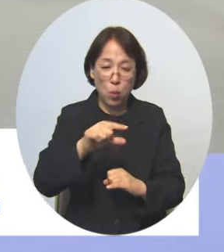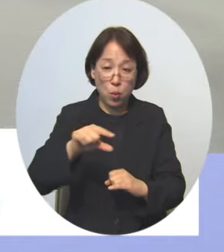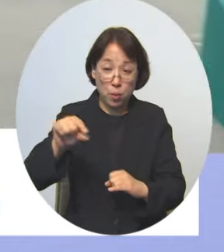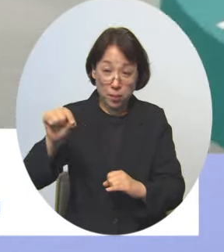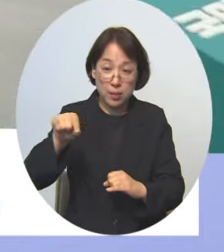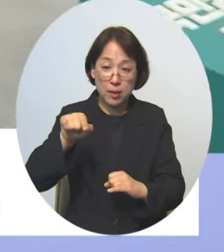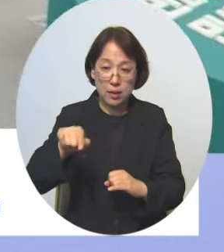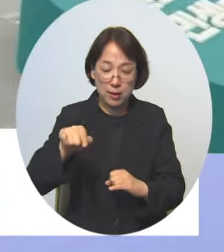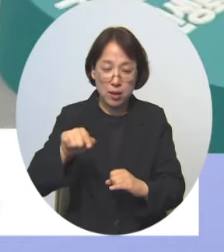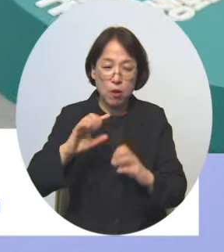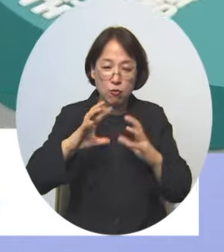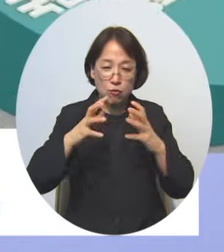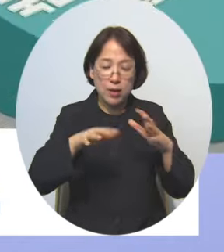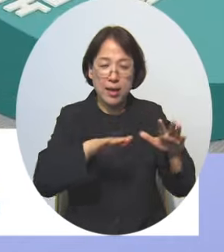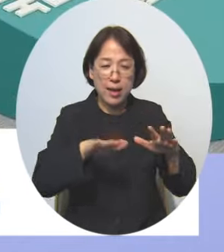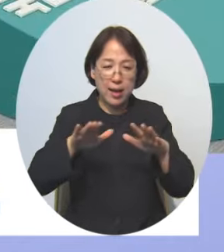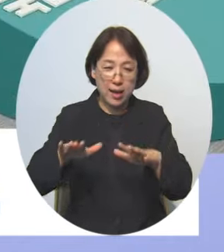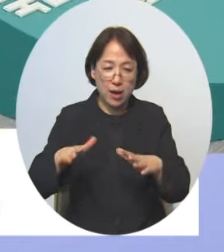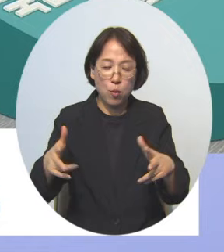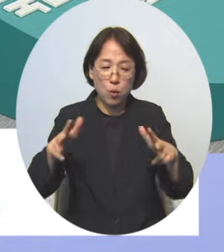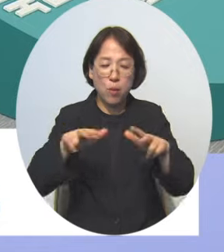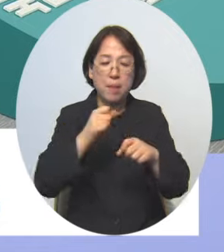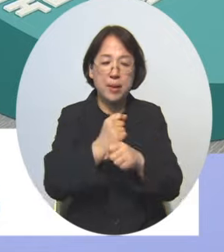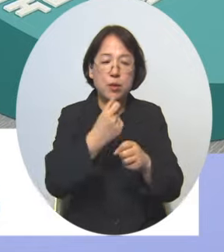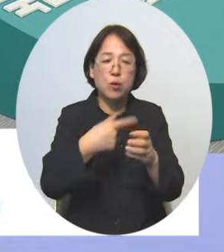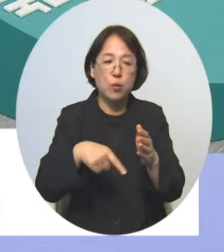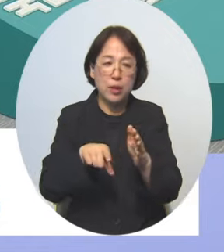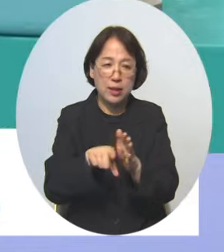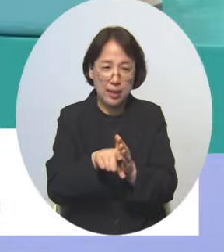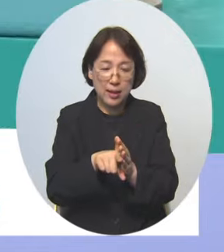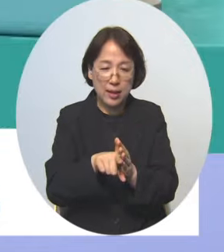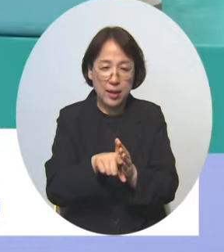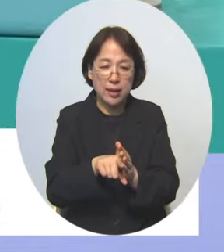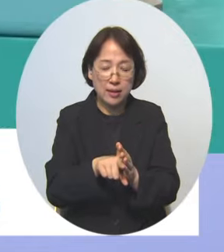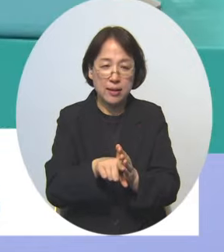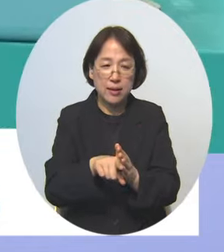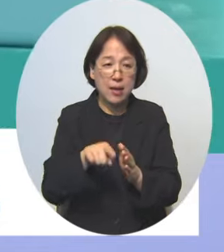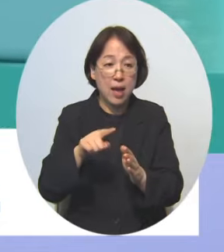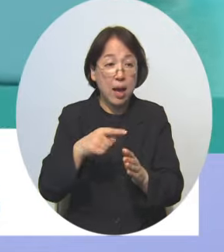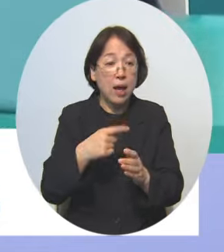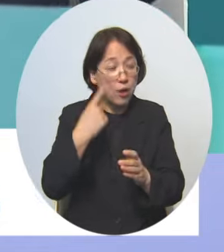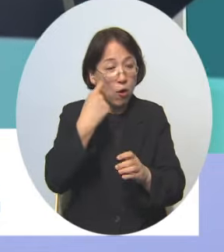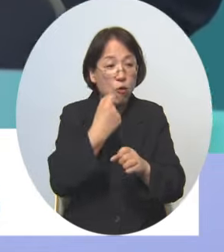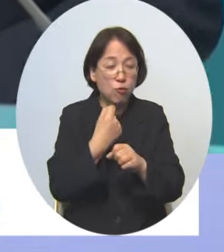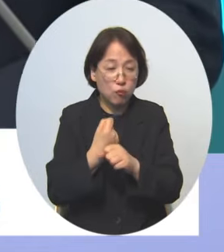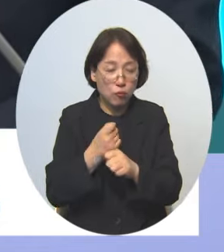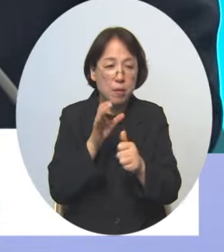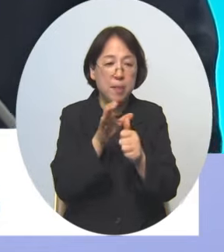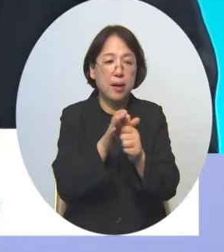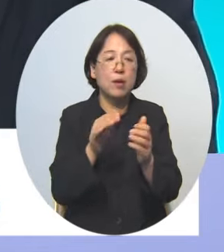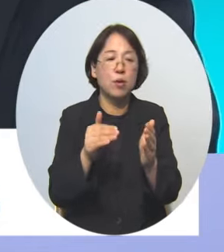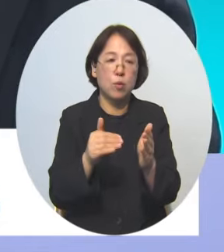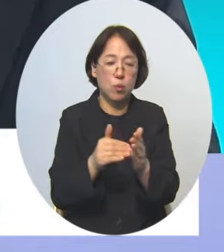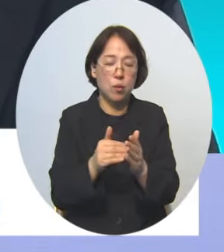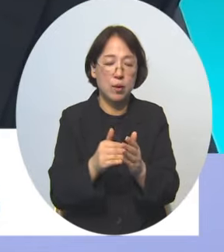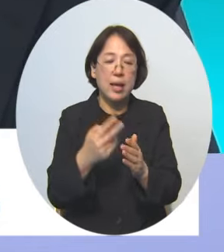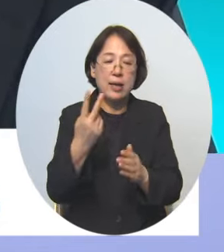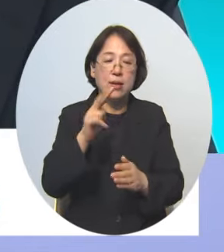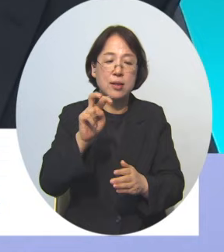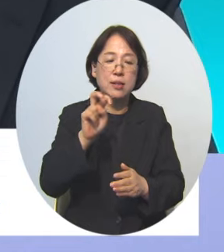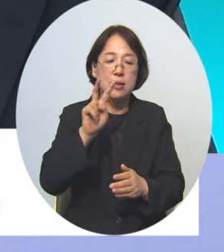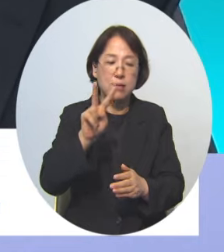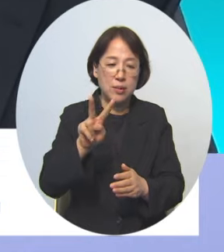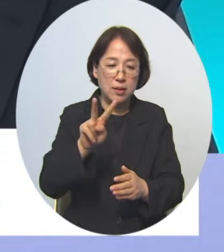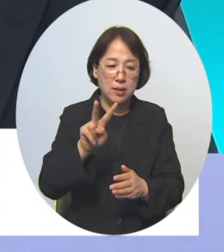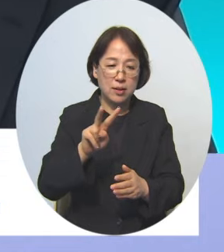국가 해양 생태 공원 조성을 위한 사전 타당성 검토 연구 용역을 실시한 뒤 2022년 예타 조사 대상